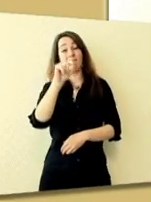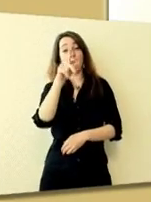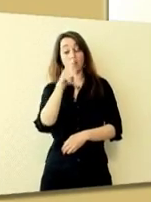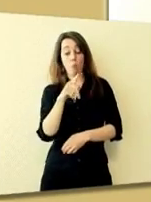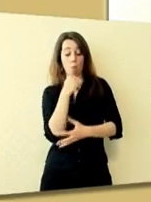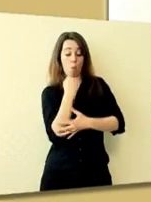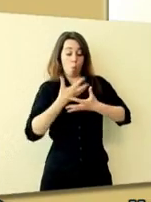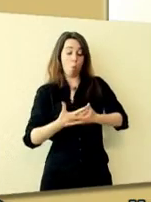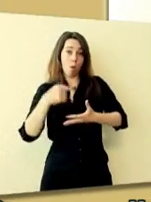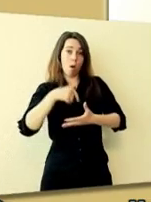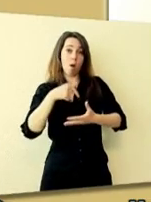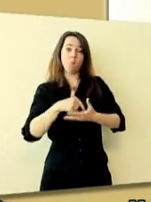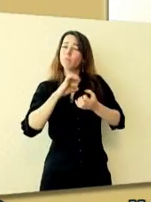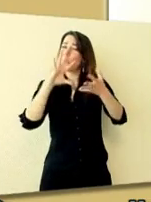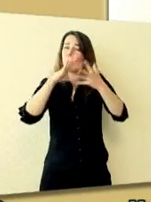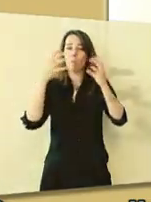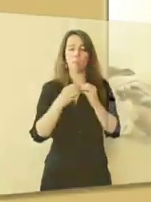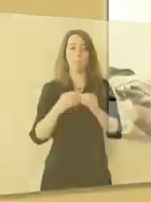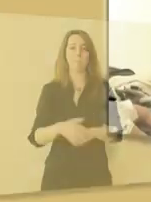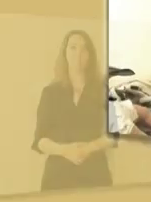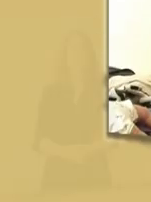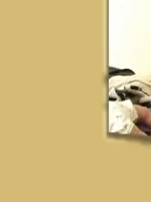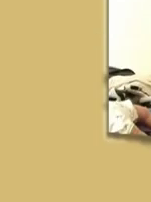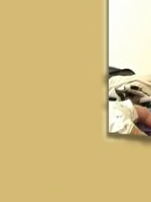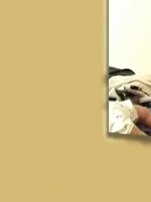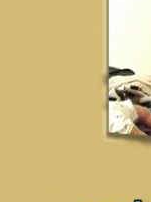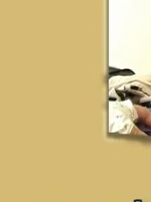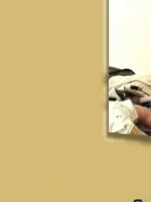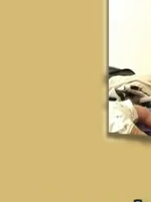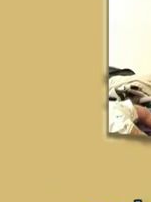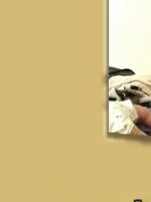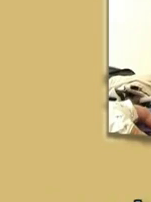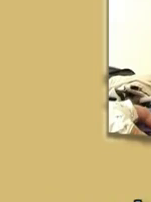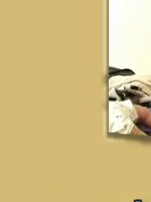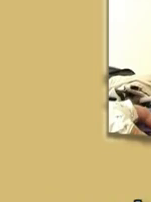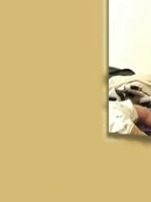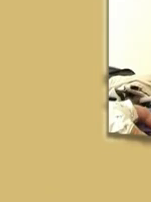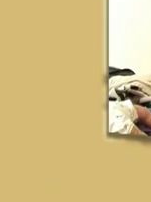problème. On pose l'écharpe sur la poitrine, on la maintient bien.